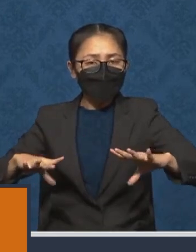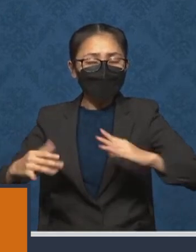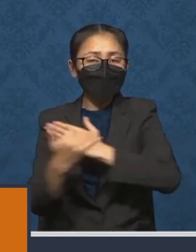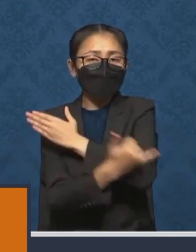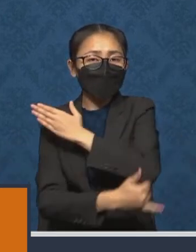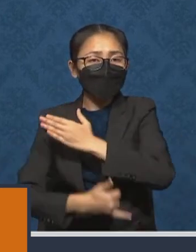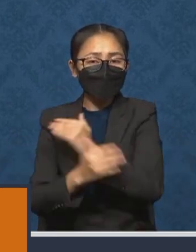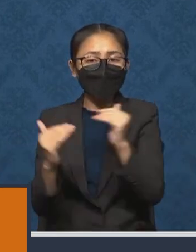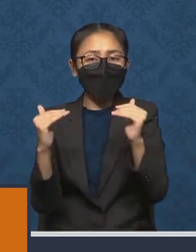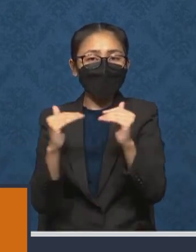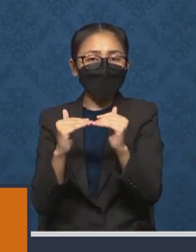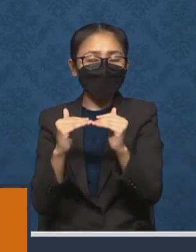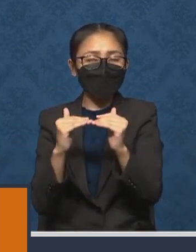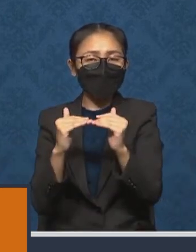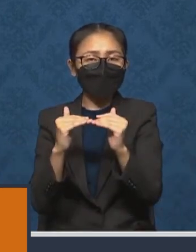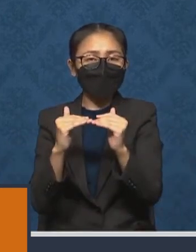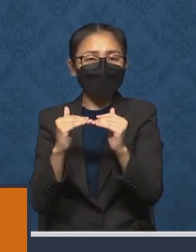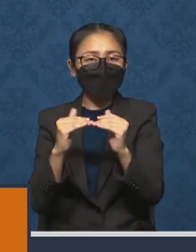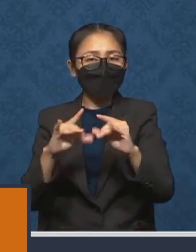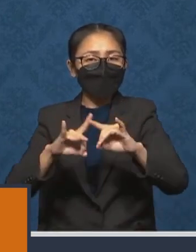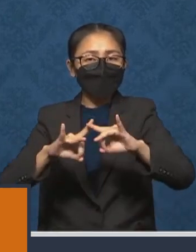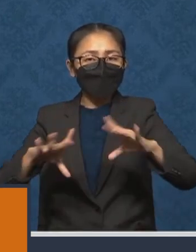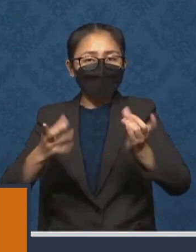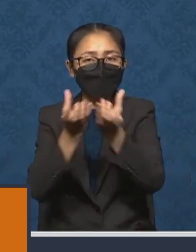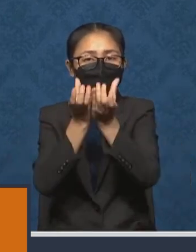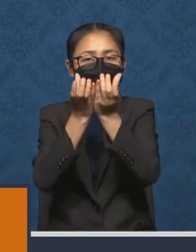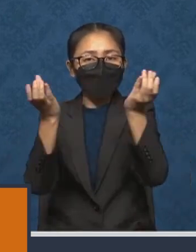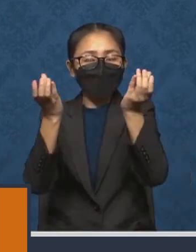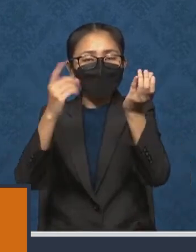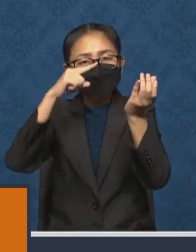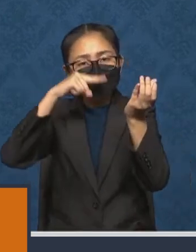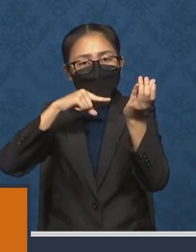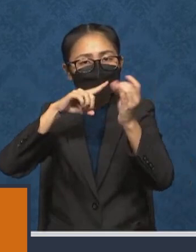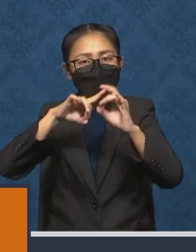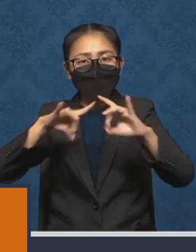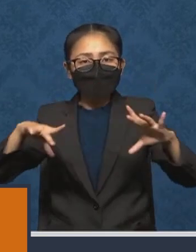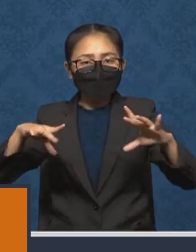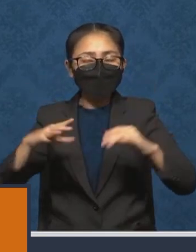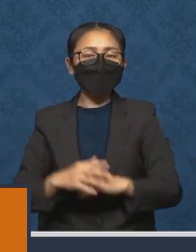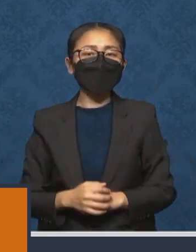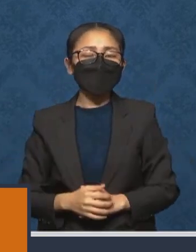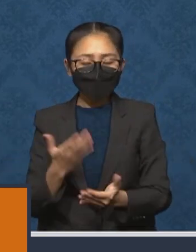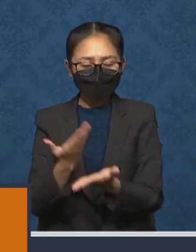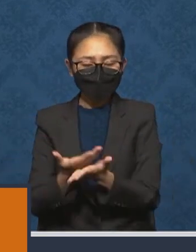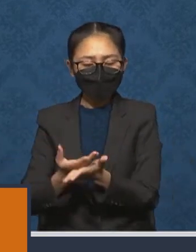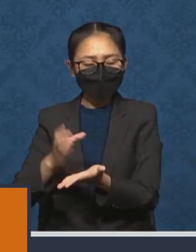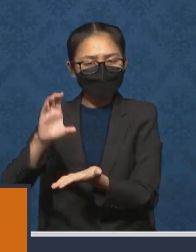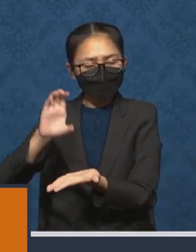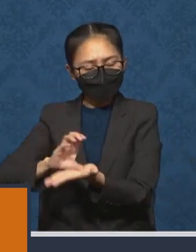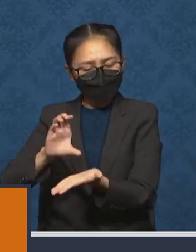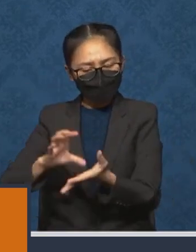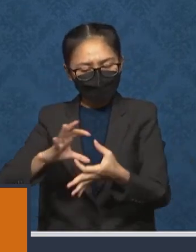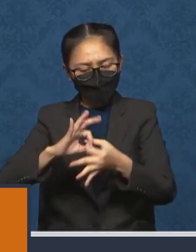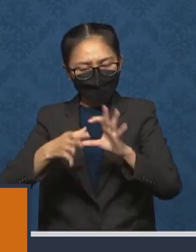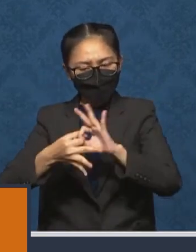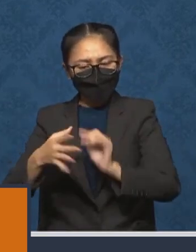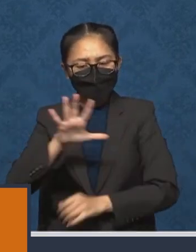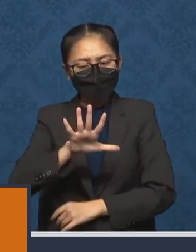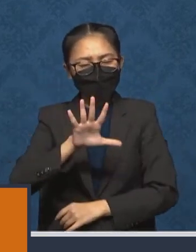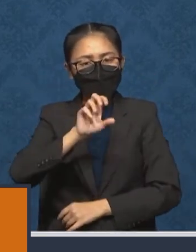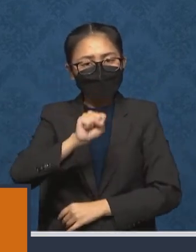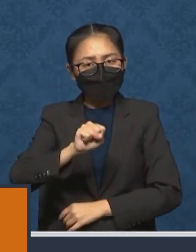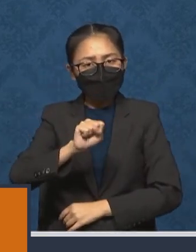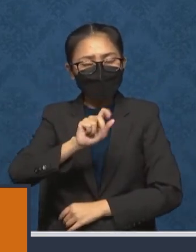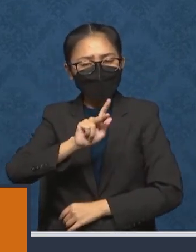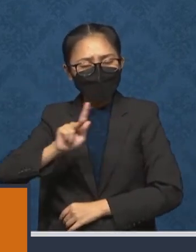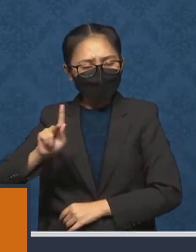วยสิทธิมนุษยชนและขัดต่อรัฐธรรมนูญของไทยดังนั้นงบประมาณสำหรับโซ่ตรวน 582,000 บาท